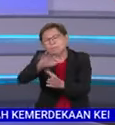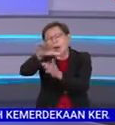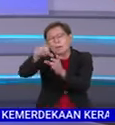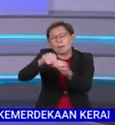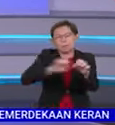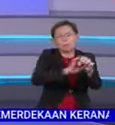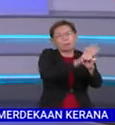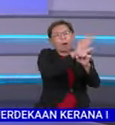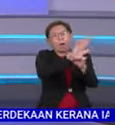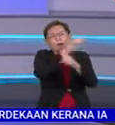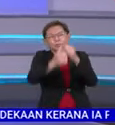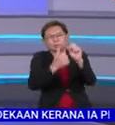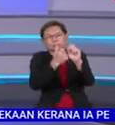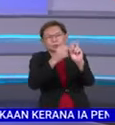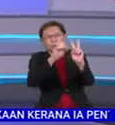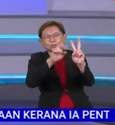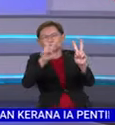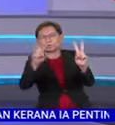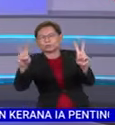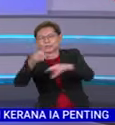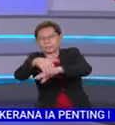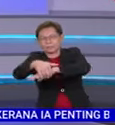Commonwealth 2022 di Birmingham.